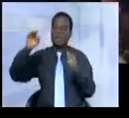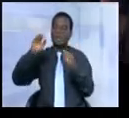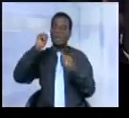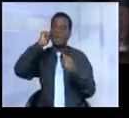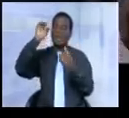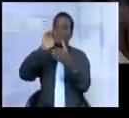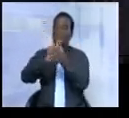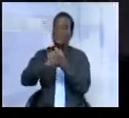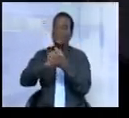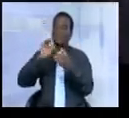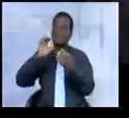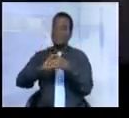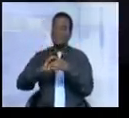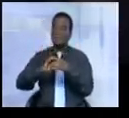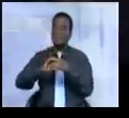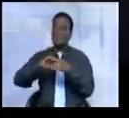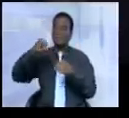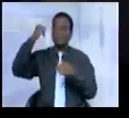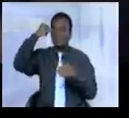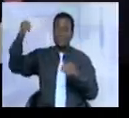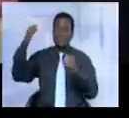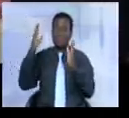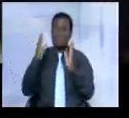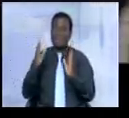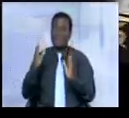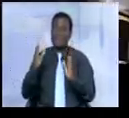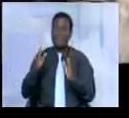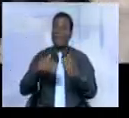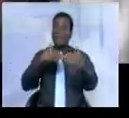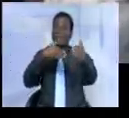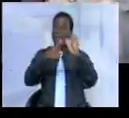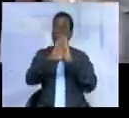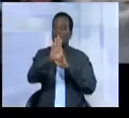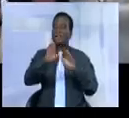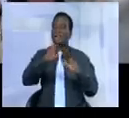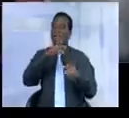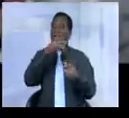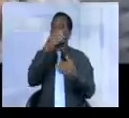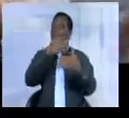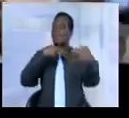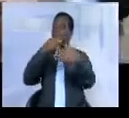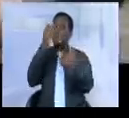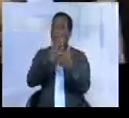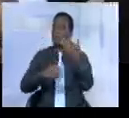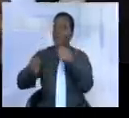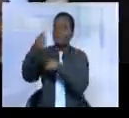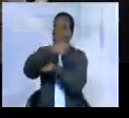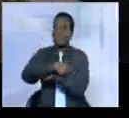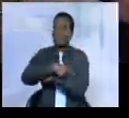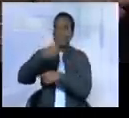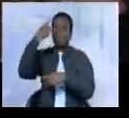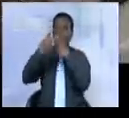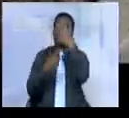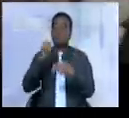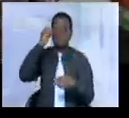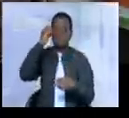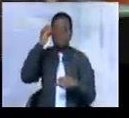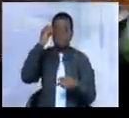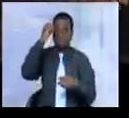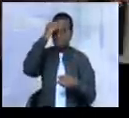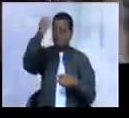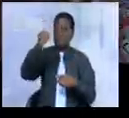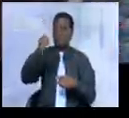du Japon, Madame Aki Abe, arrivée quelques heures plus tôt en Côte d'Ivoire avec son époux pour une visite officielle. À l'orphelinat